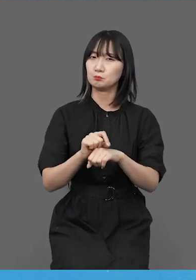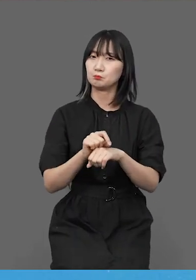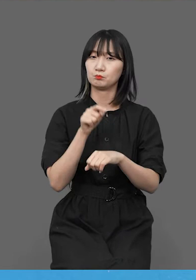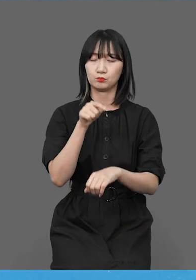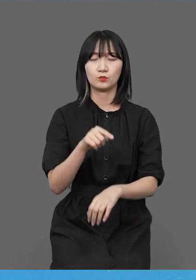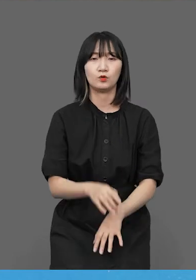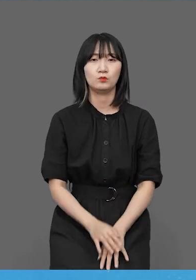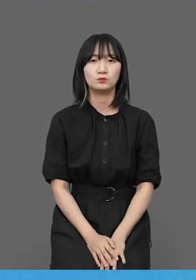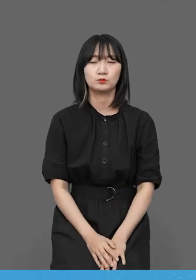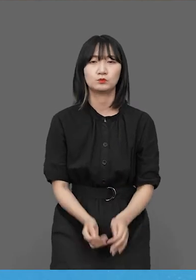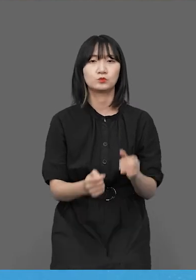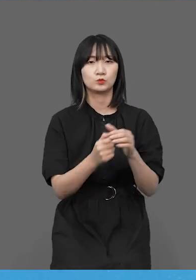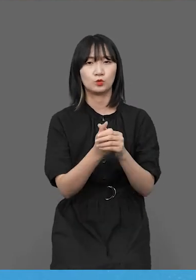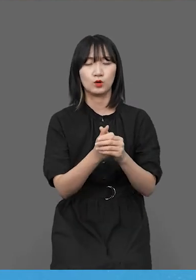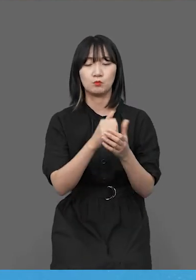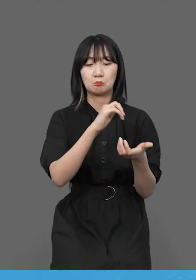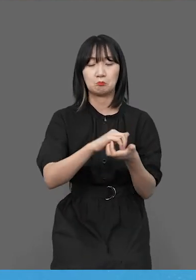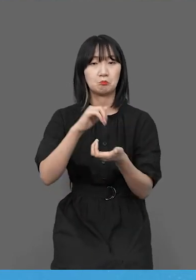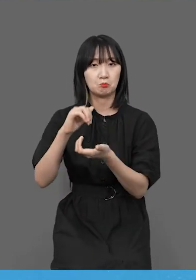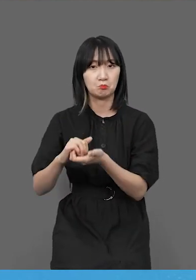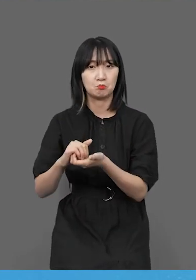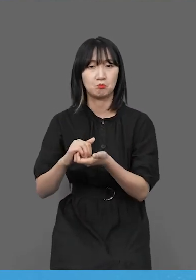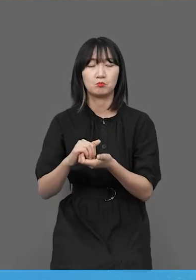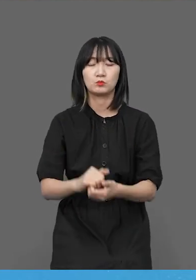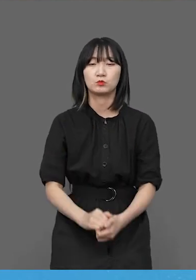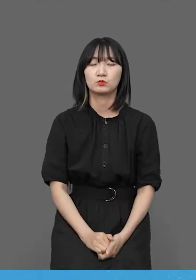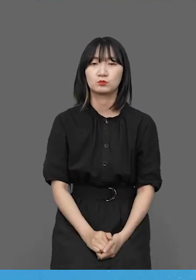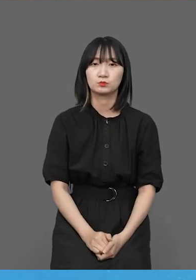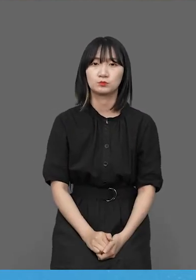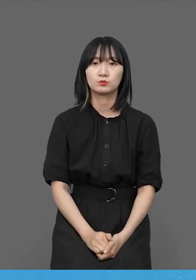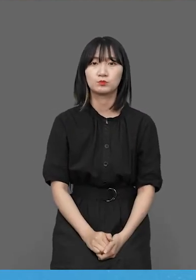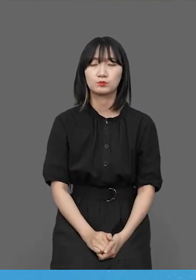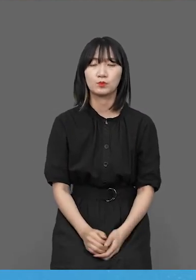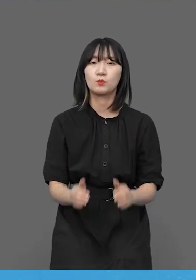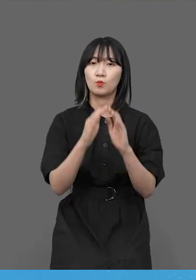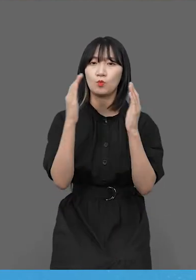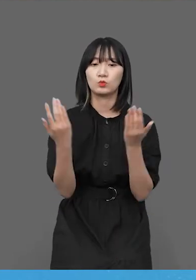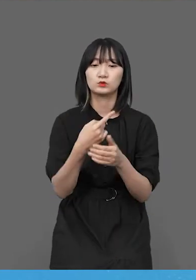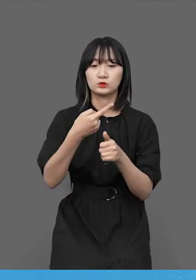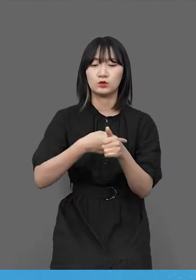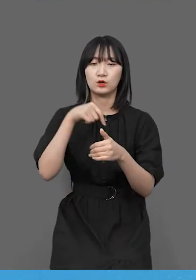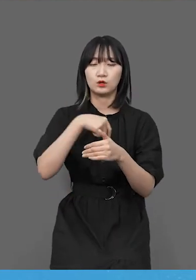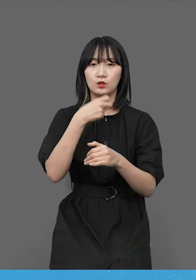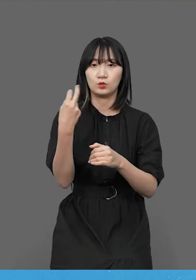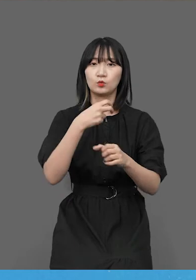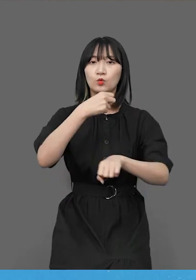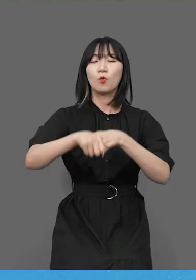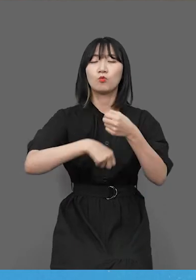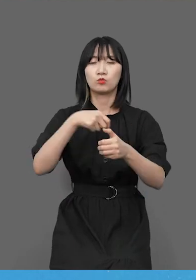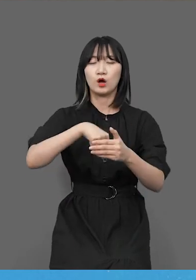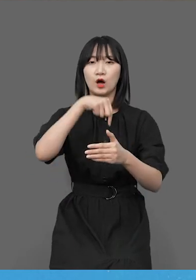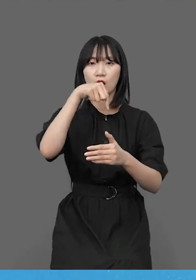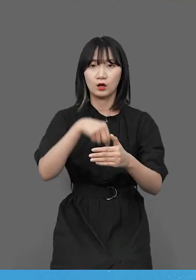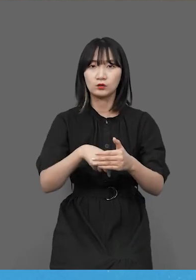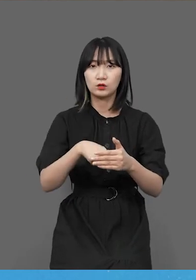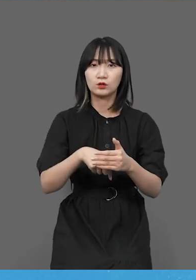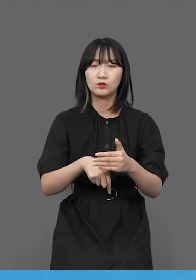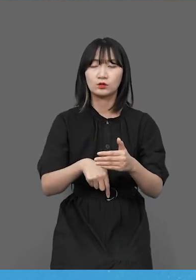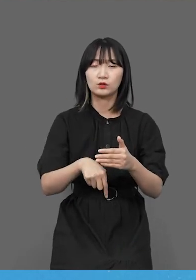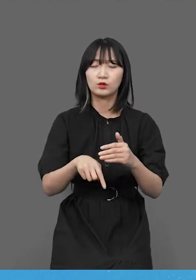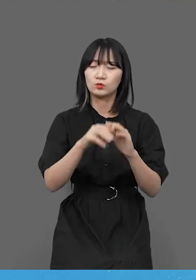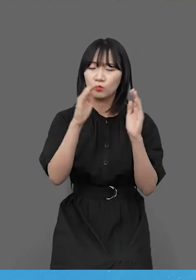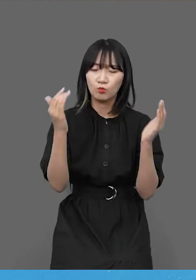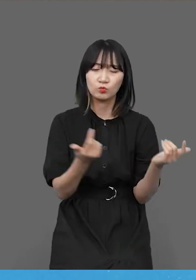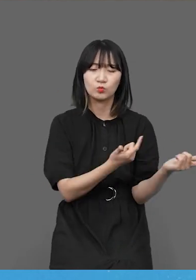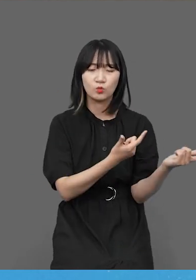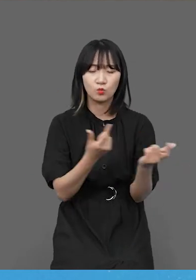그런 규칙성이 이 모든 자연계에, 특히 동물계에 단 한 종류도